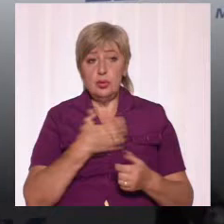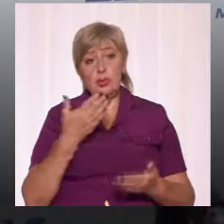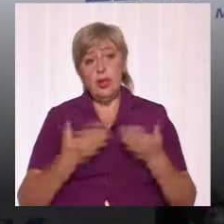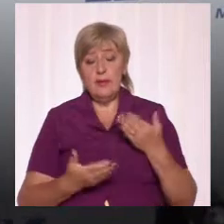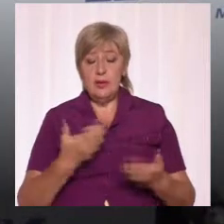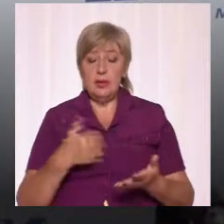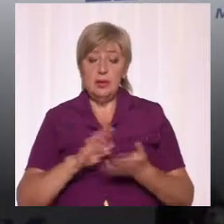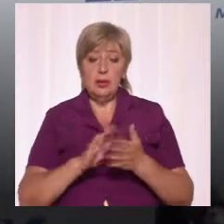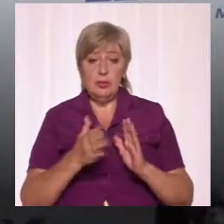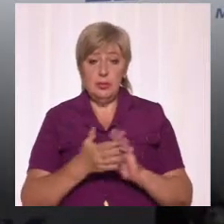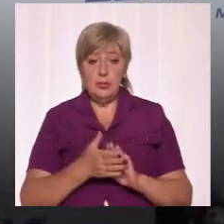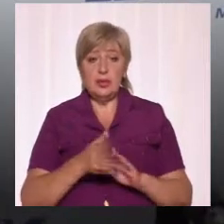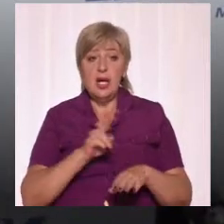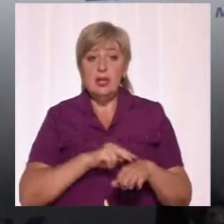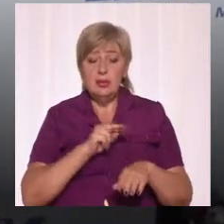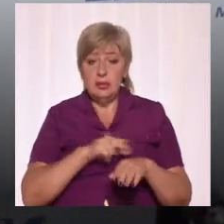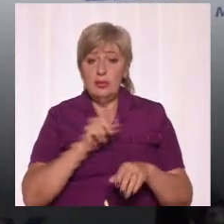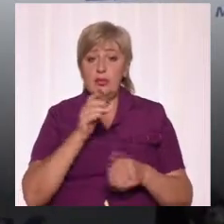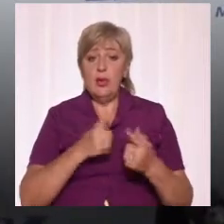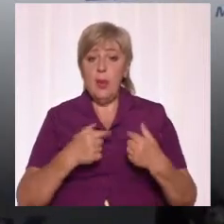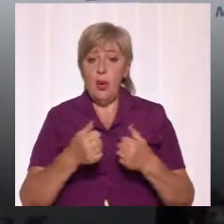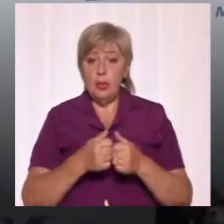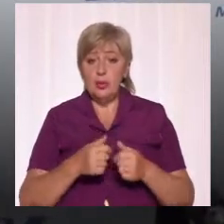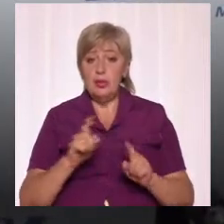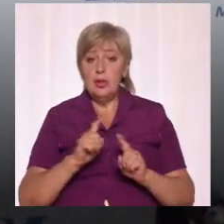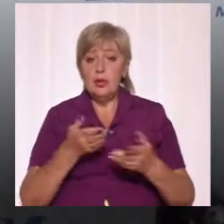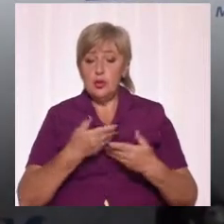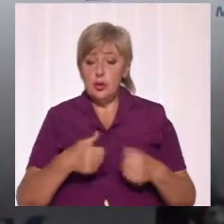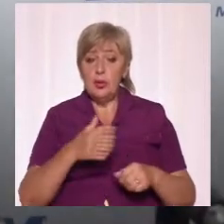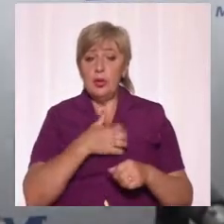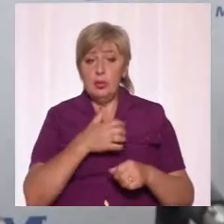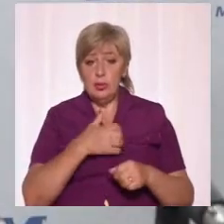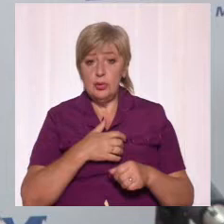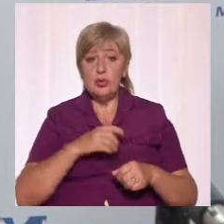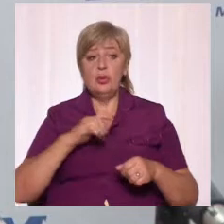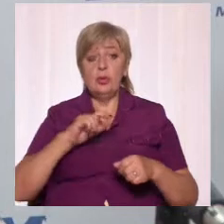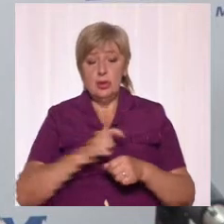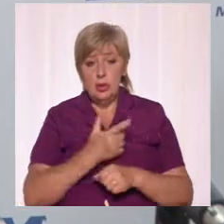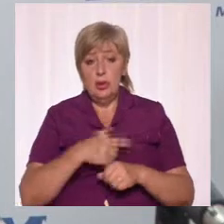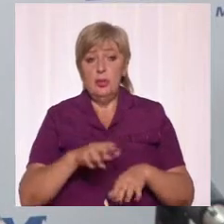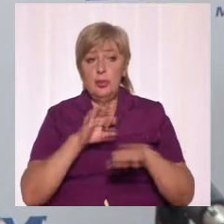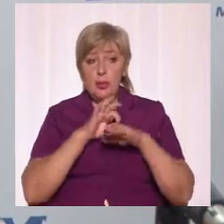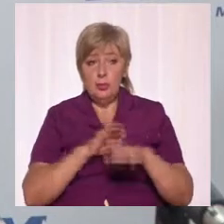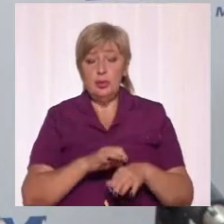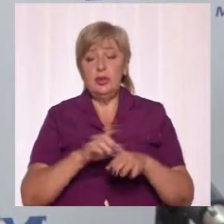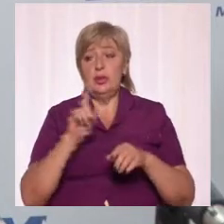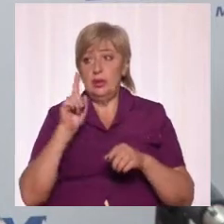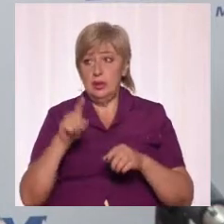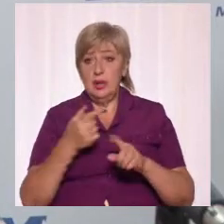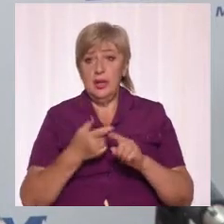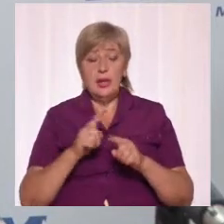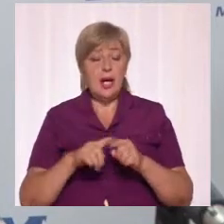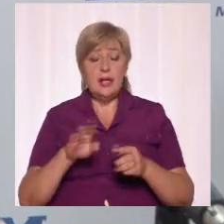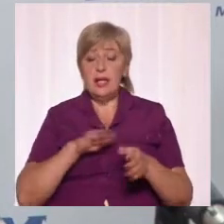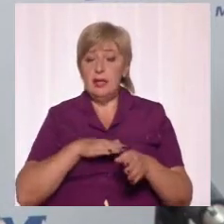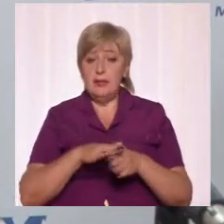Я хочу домовитись з правоохоронними органами про те, що ми хочемо знову проводити конфіскацію звукової апаратури у тих закладів, які не виконали